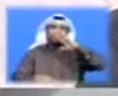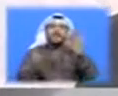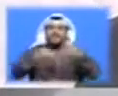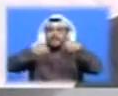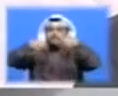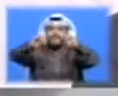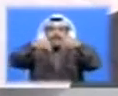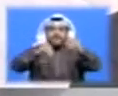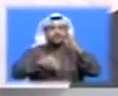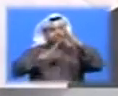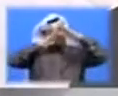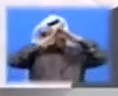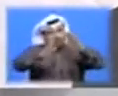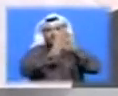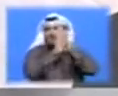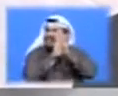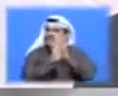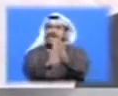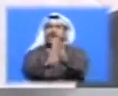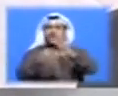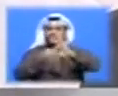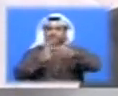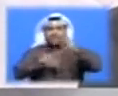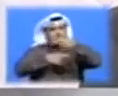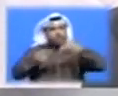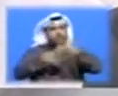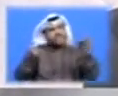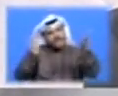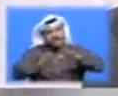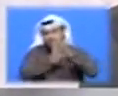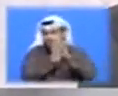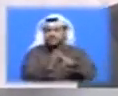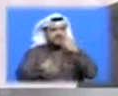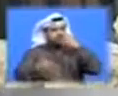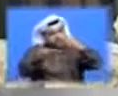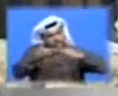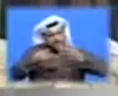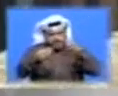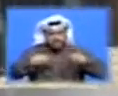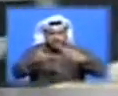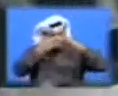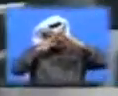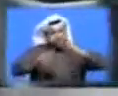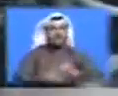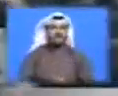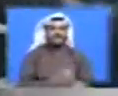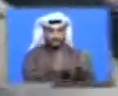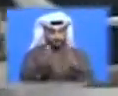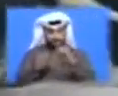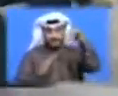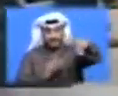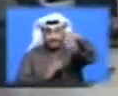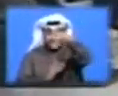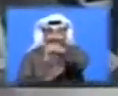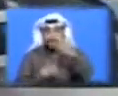وكان الدعم من هاي الجمعية ومن الكويت هو أكثر شيء تقريبا لنا. إضافة لفعاليات المعارض